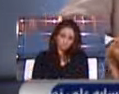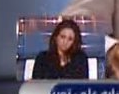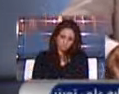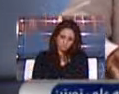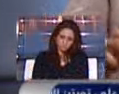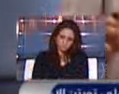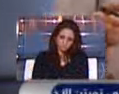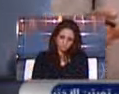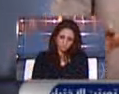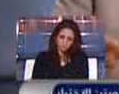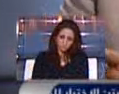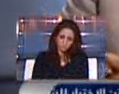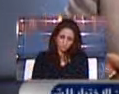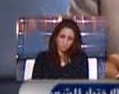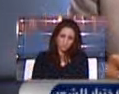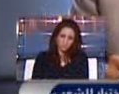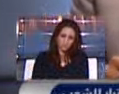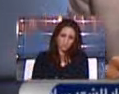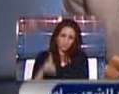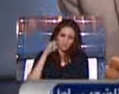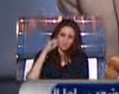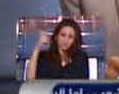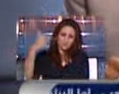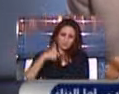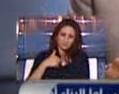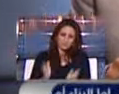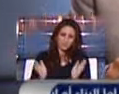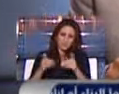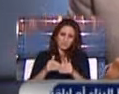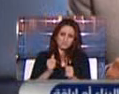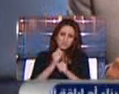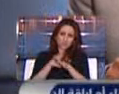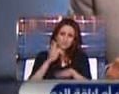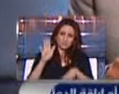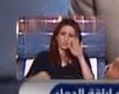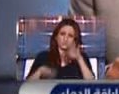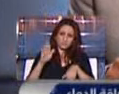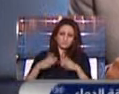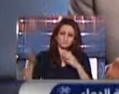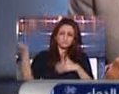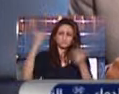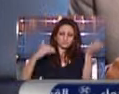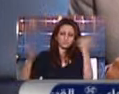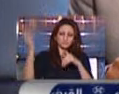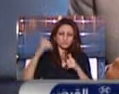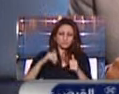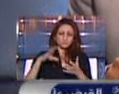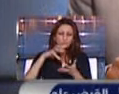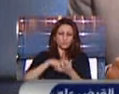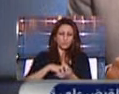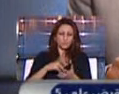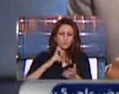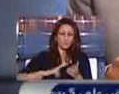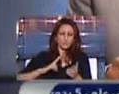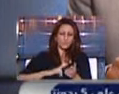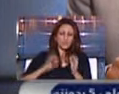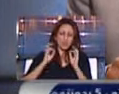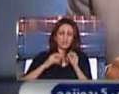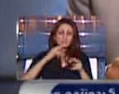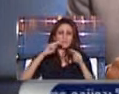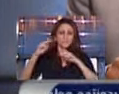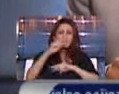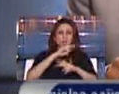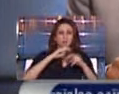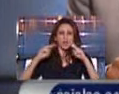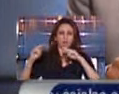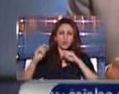جت لنا أنباء دلوقتي عن قيام حزب الحرية والعدالة بدعوة كافة القوى الوطنية والقوى المدنية للحوار.